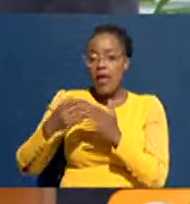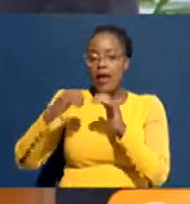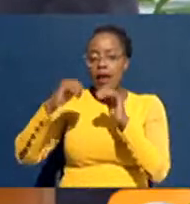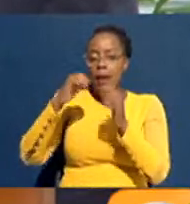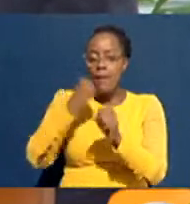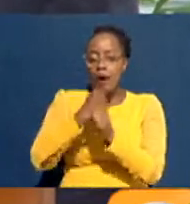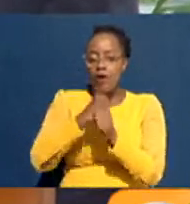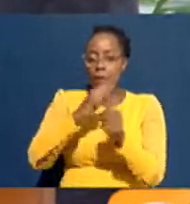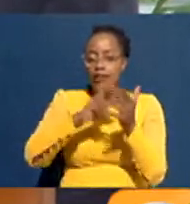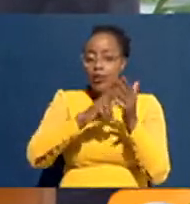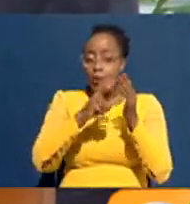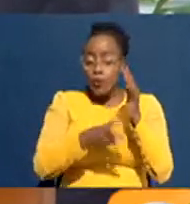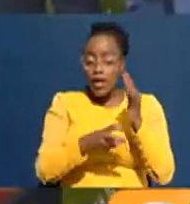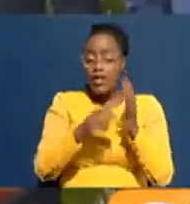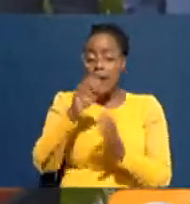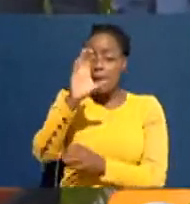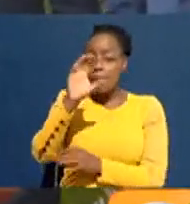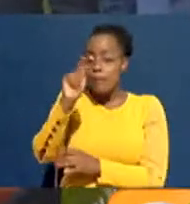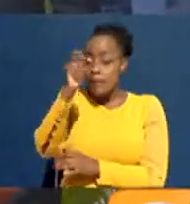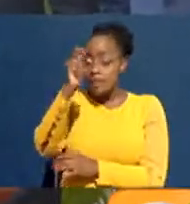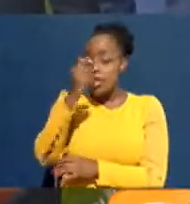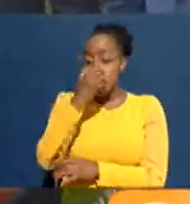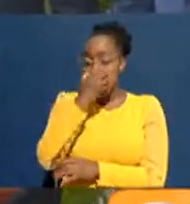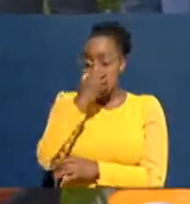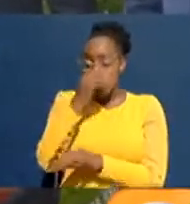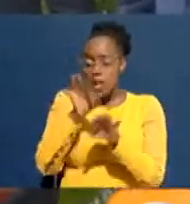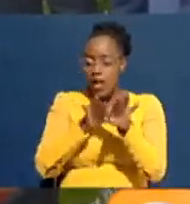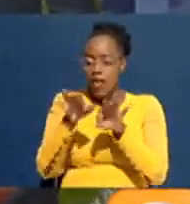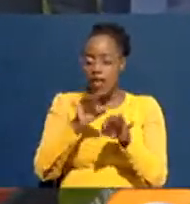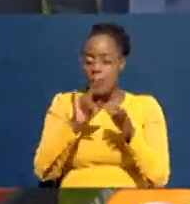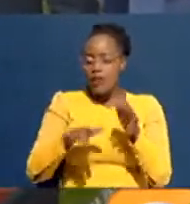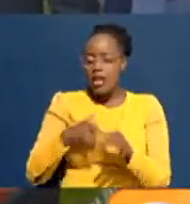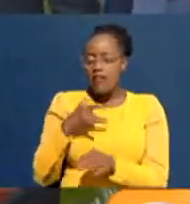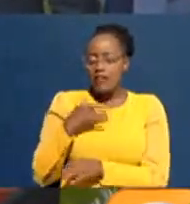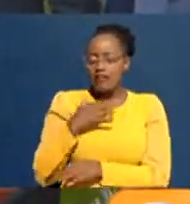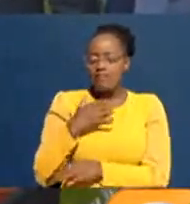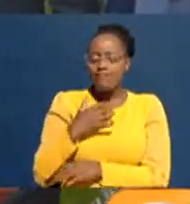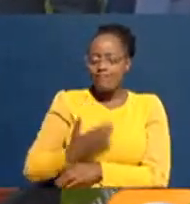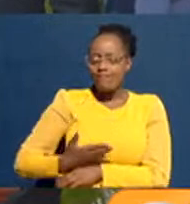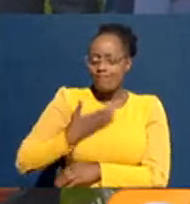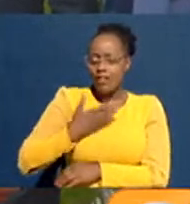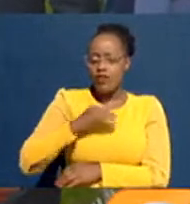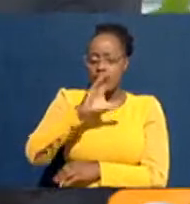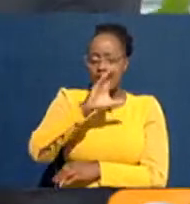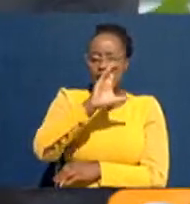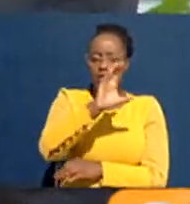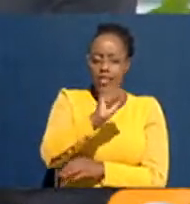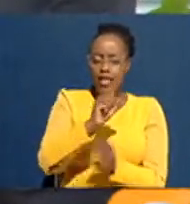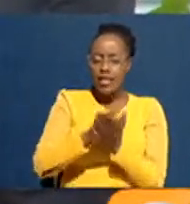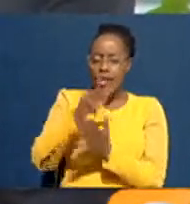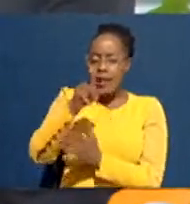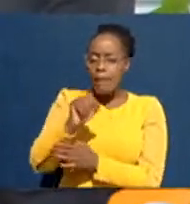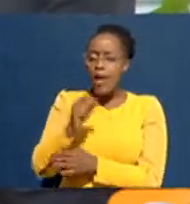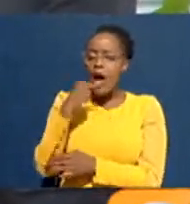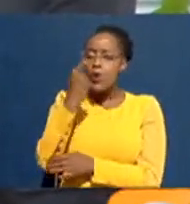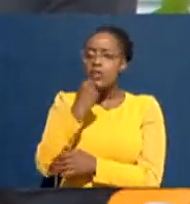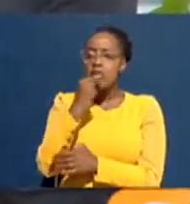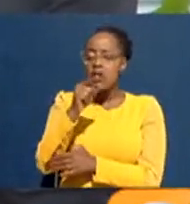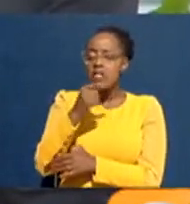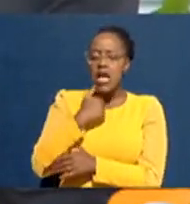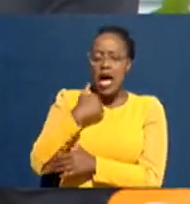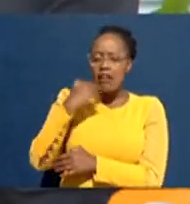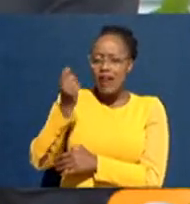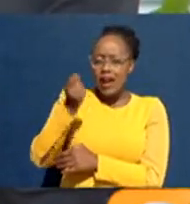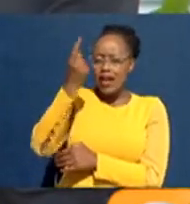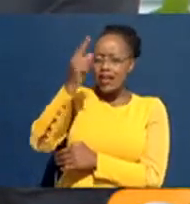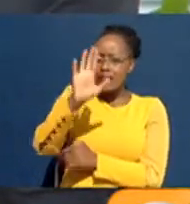utendakazi, ambapo Rais William Ruto alieleza kukerwa kwake na baadhi ya mawaziri na makatibu aliyosema hawakuwa